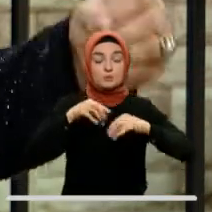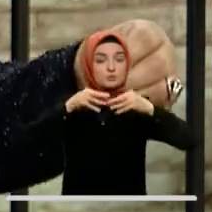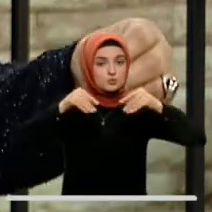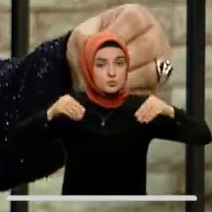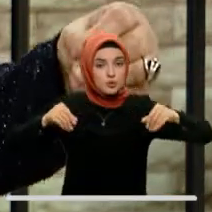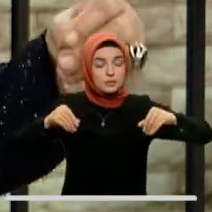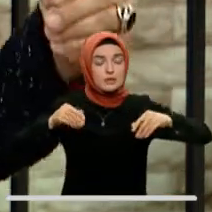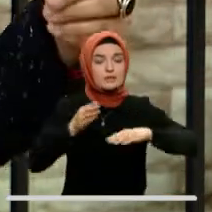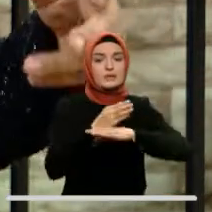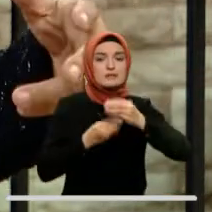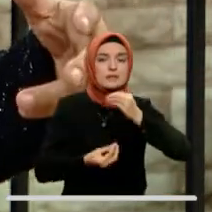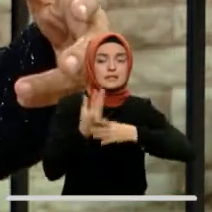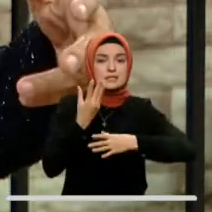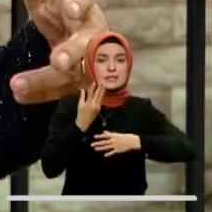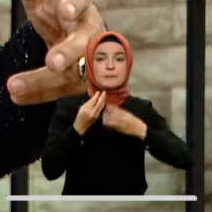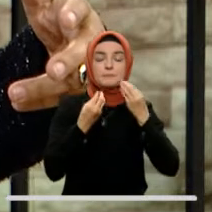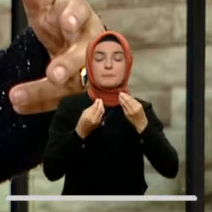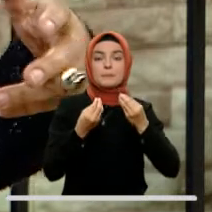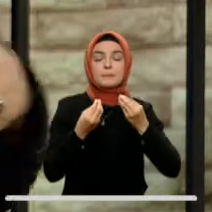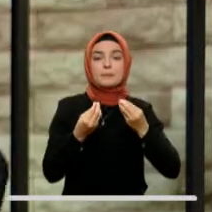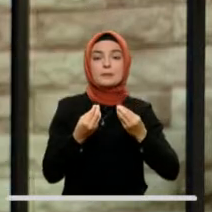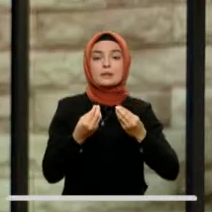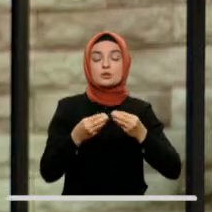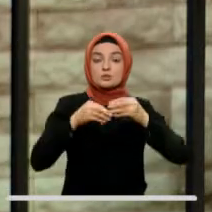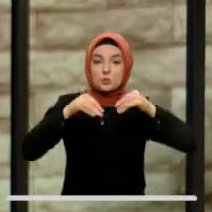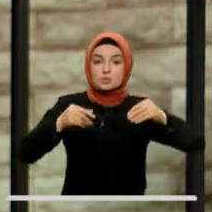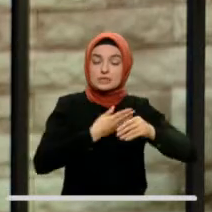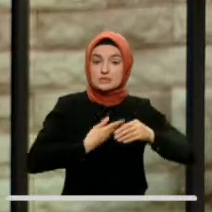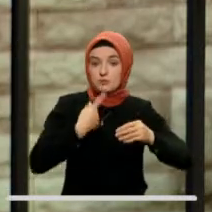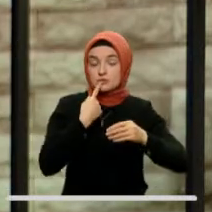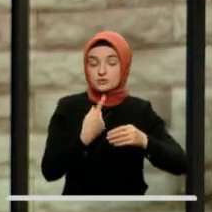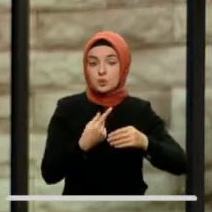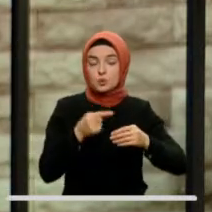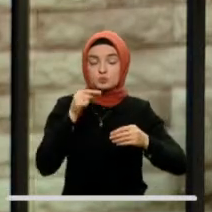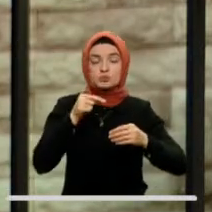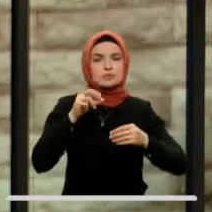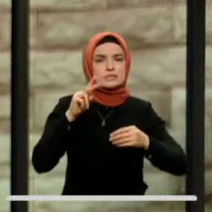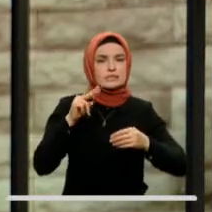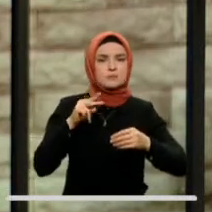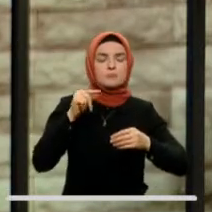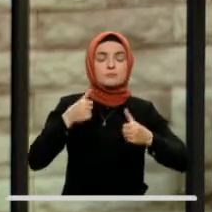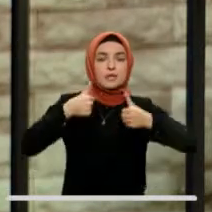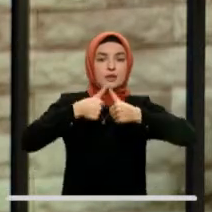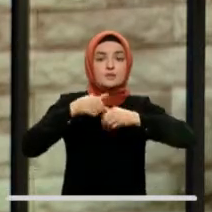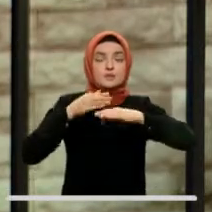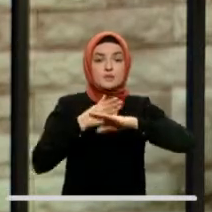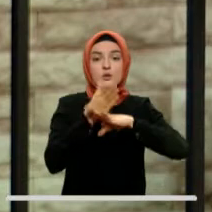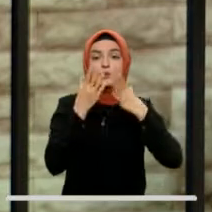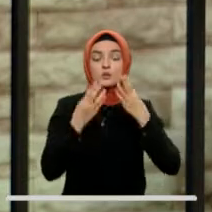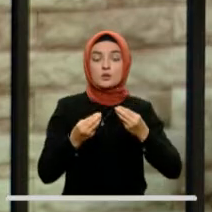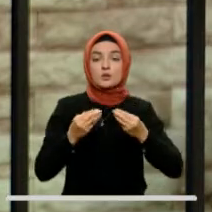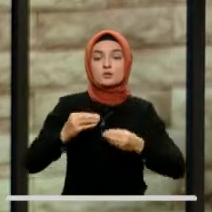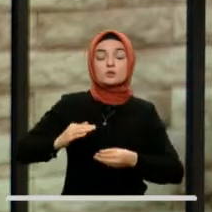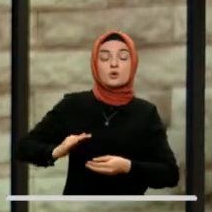yetişmiş en iyi sebze ve toprağını sevmiş diyorsunuz ya. O yüzden de biz evliliklerde doğru olan nokta, çocuklarımızı